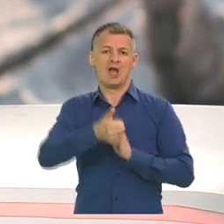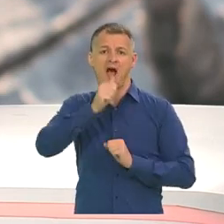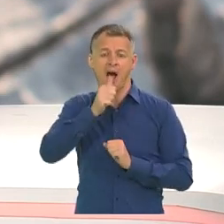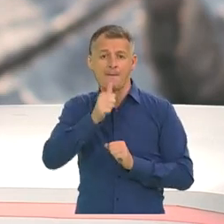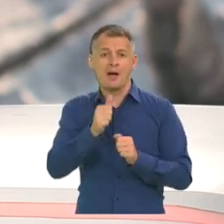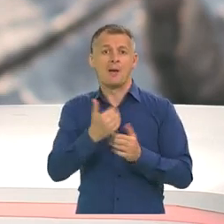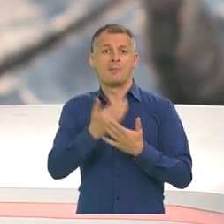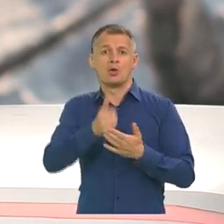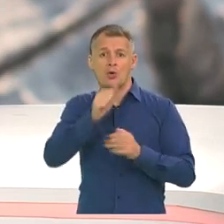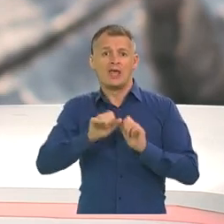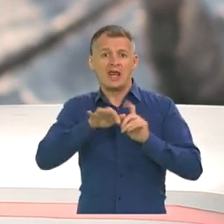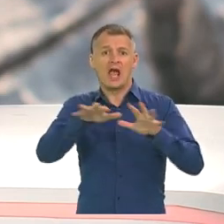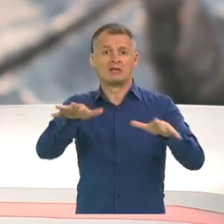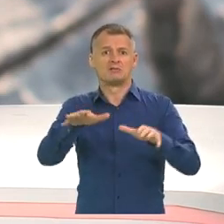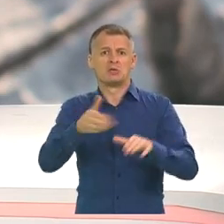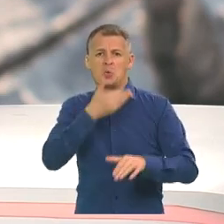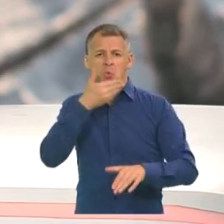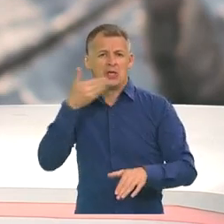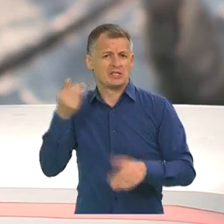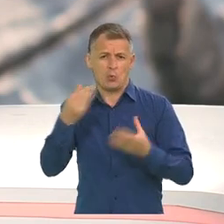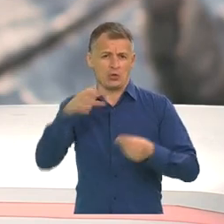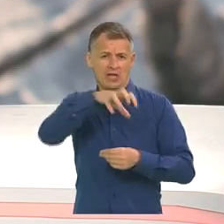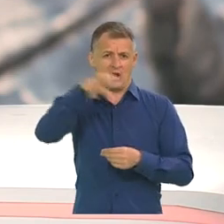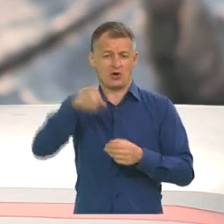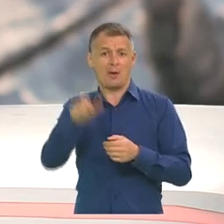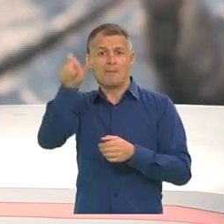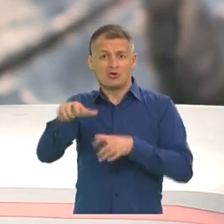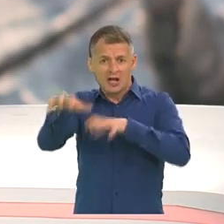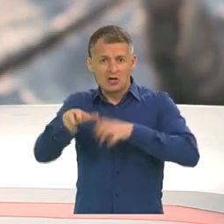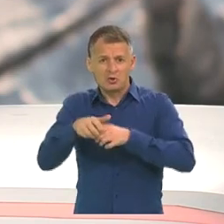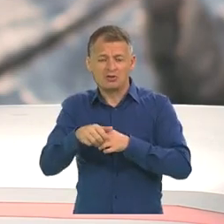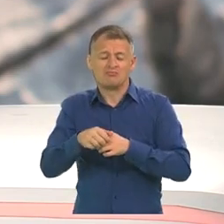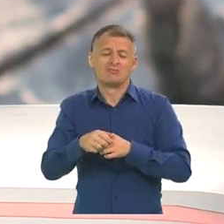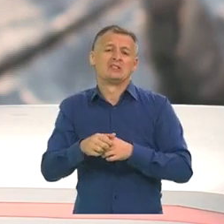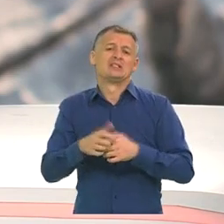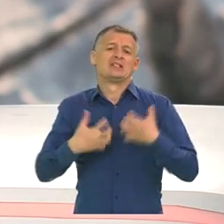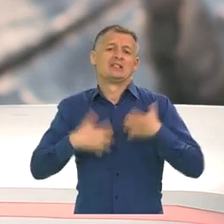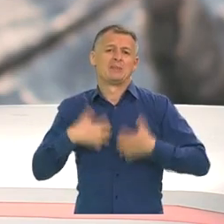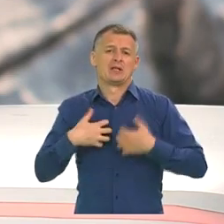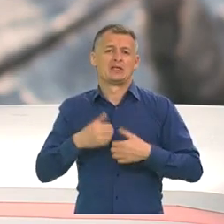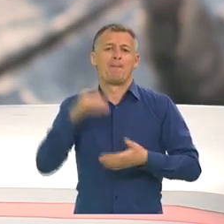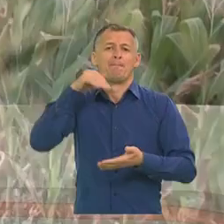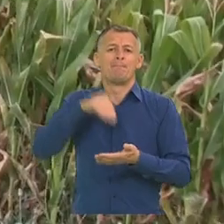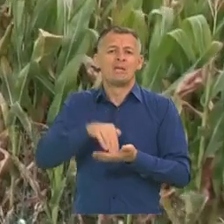este inexistentă în foarte multe zone, iar agricultorii sunt disperați. Mii de culturi sunt compromise.